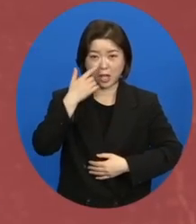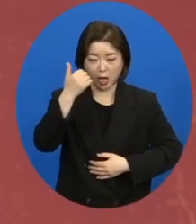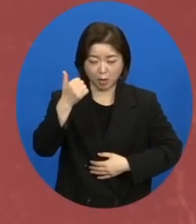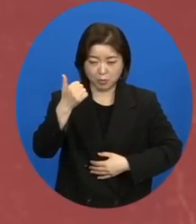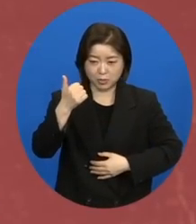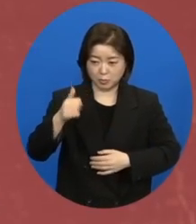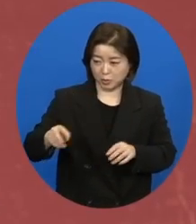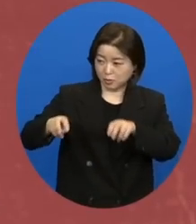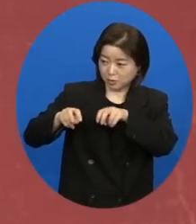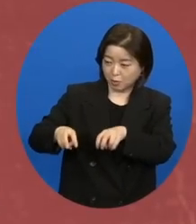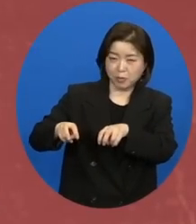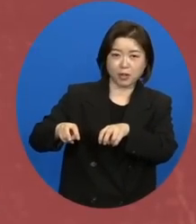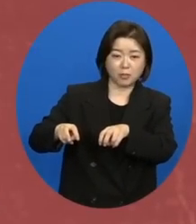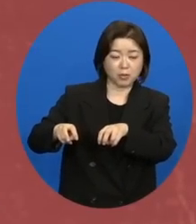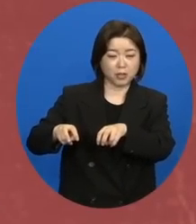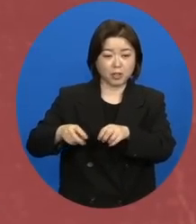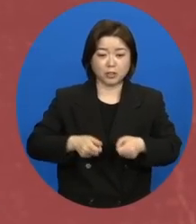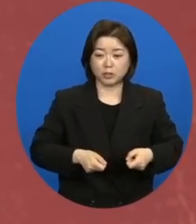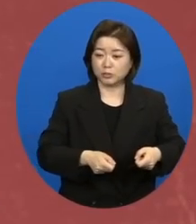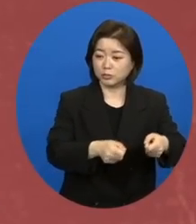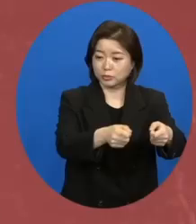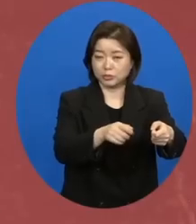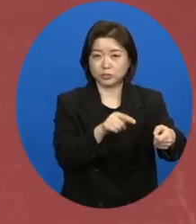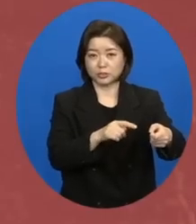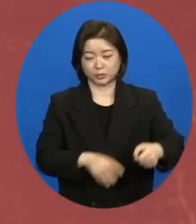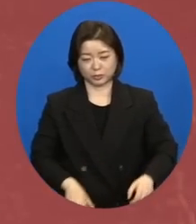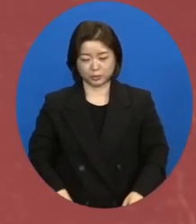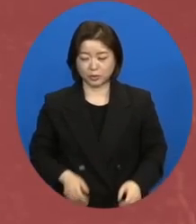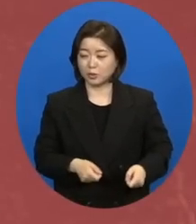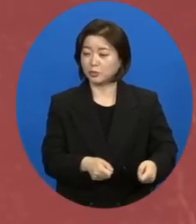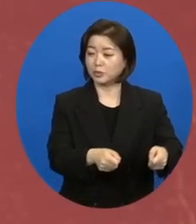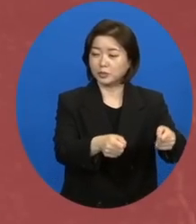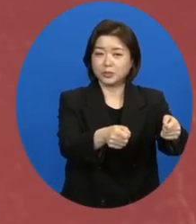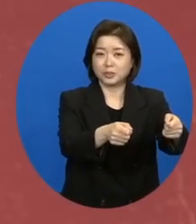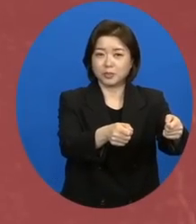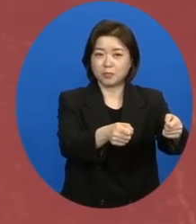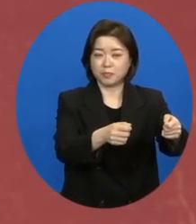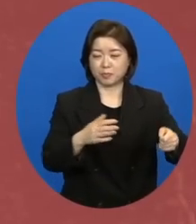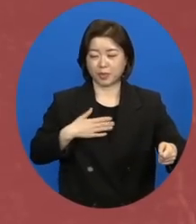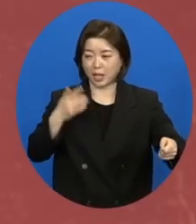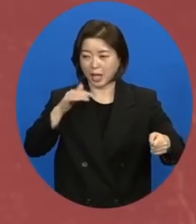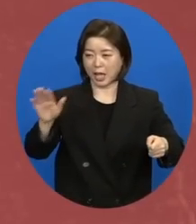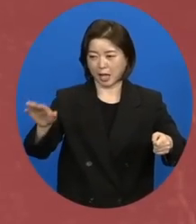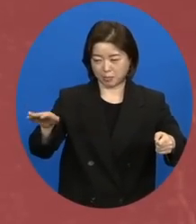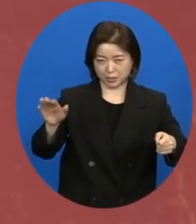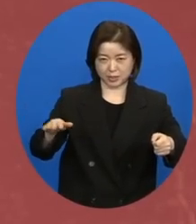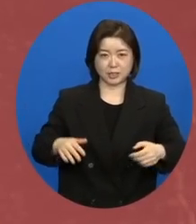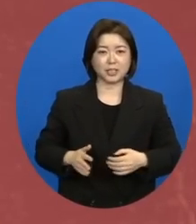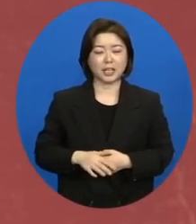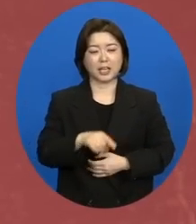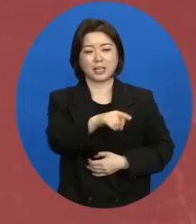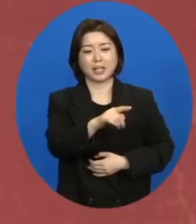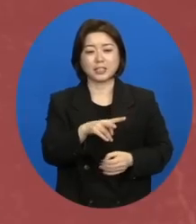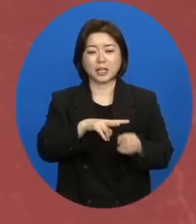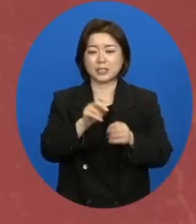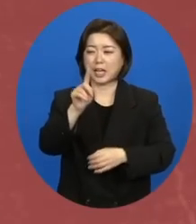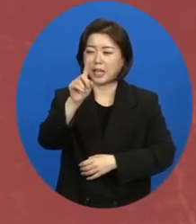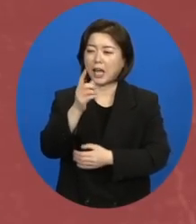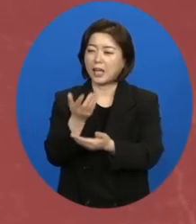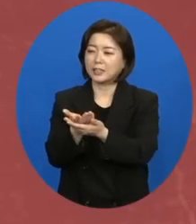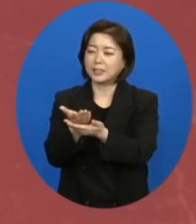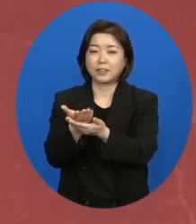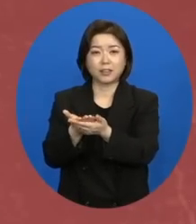있어서 지나가는데 홍익희 아저씨가 가기를 해. 우리 아버님 보고 아버지 저 사이다 하나 먹어도